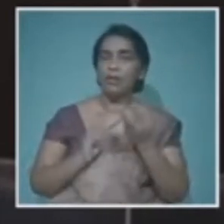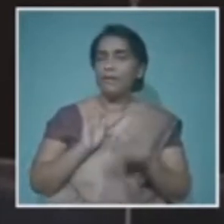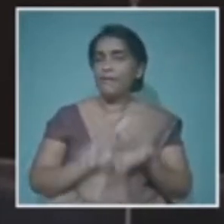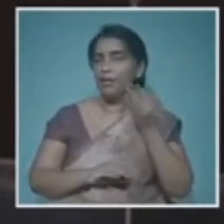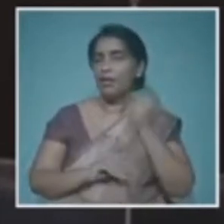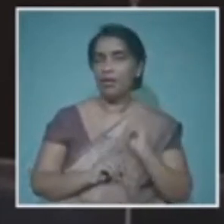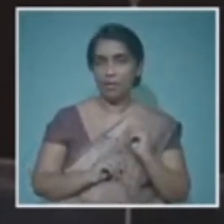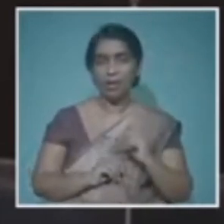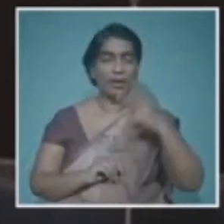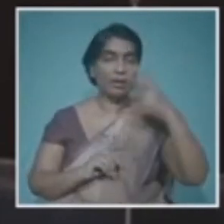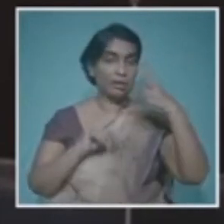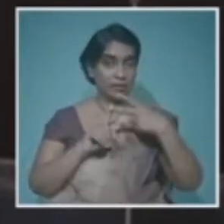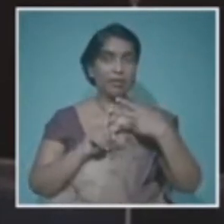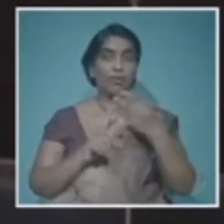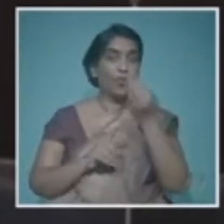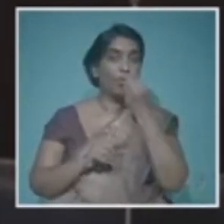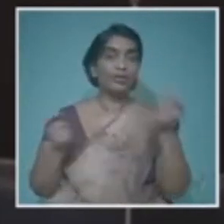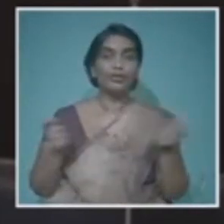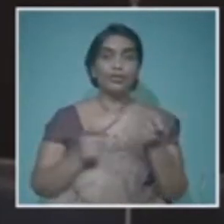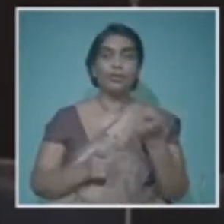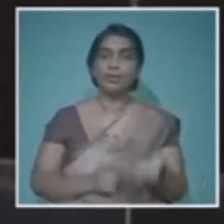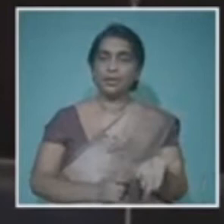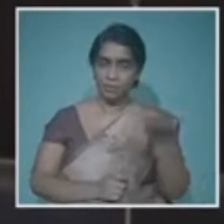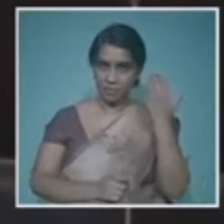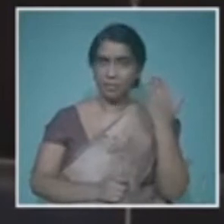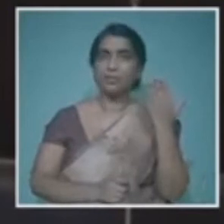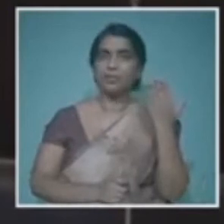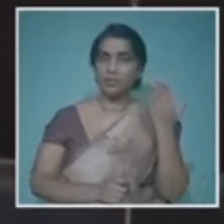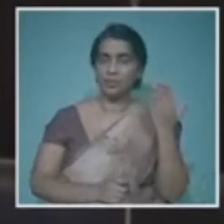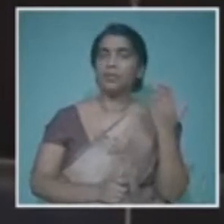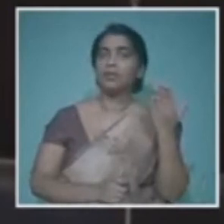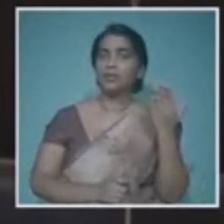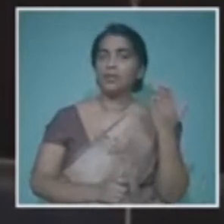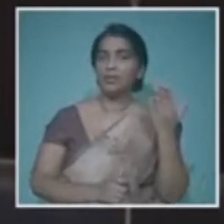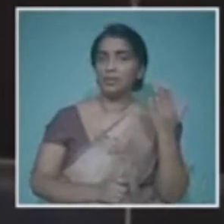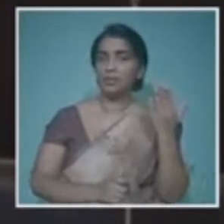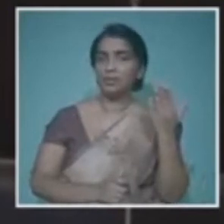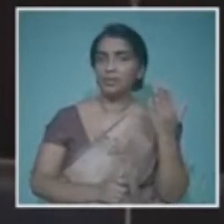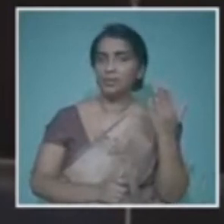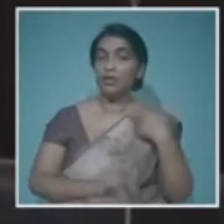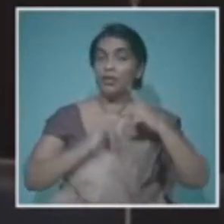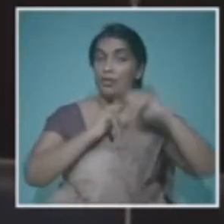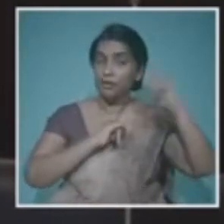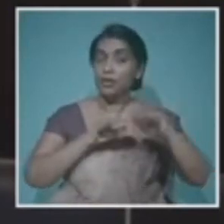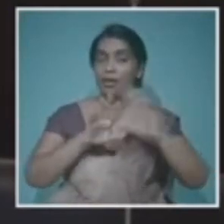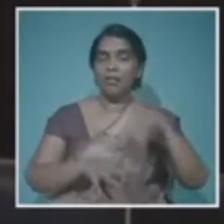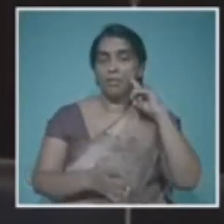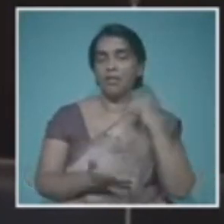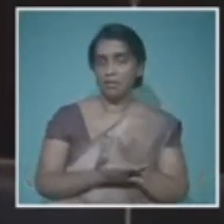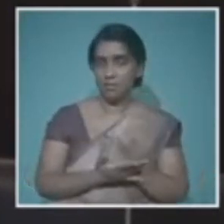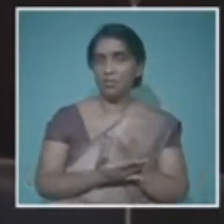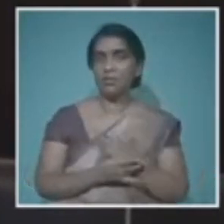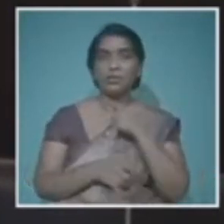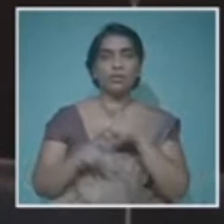කියන එක. දෙවෙනි කාරණේ කැන්ටින් වල මිල වැඩි වෙලා තිනෝ. ඒකද විශ්වවිද්‍යාල ශිෂ්‍යන්ට දරන්න බෑ. ඉතින්